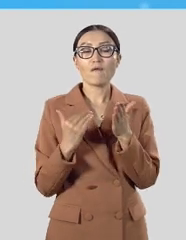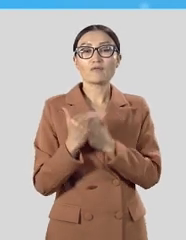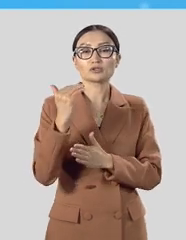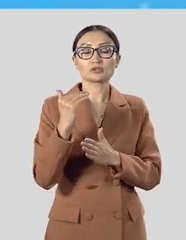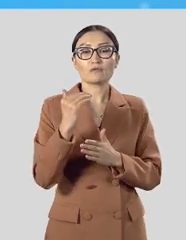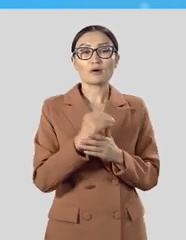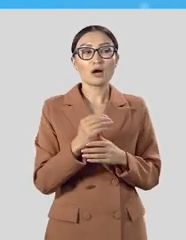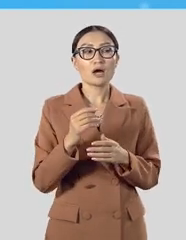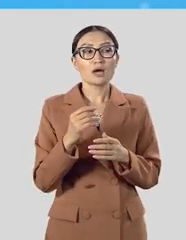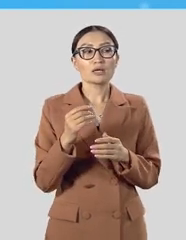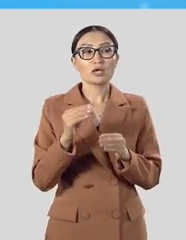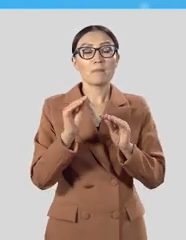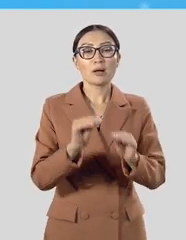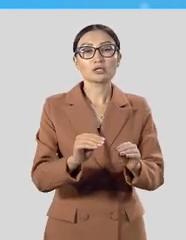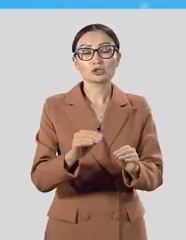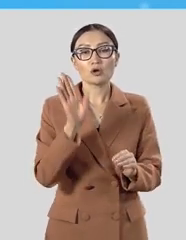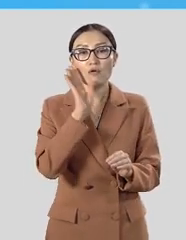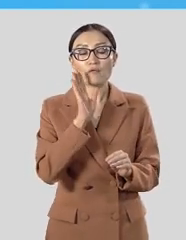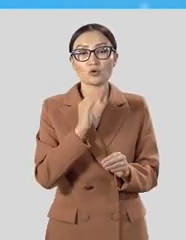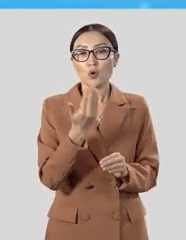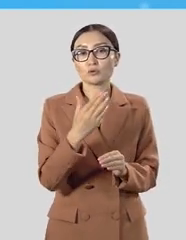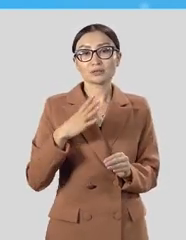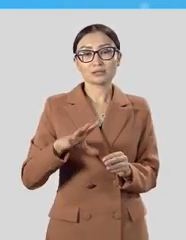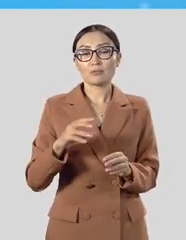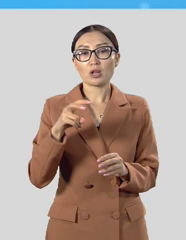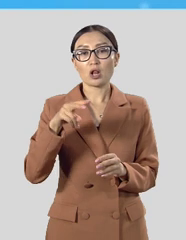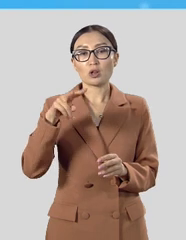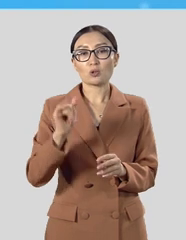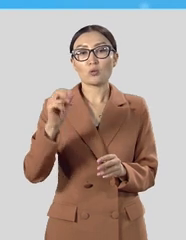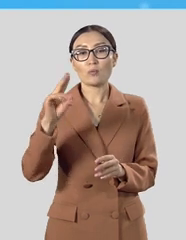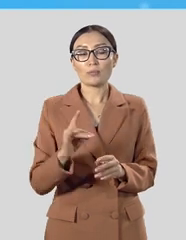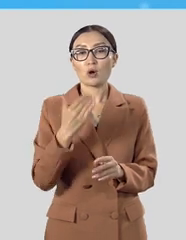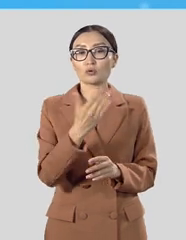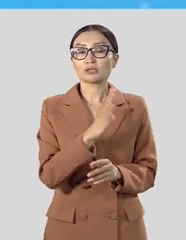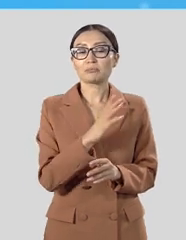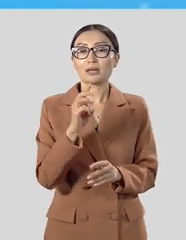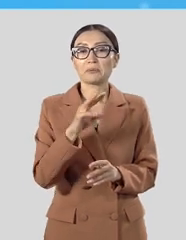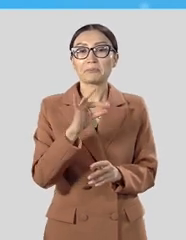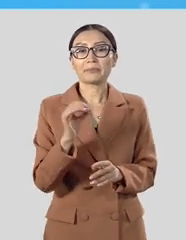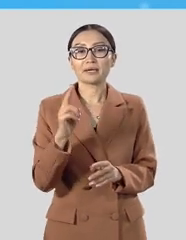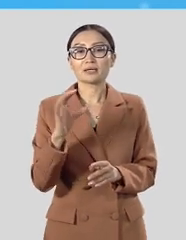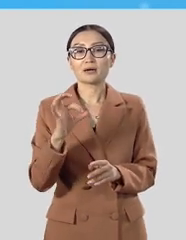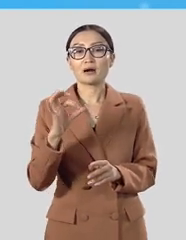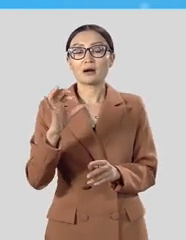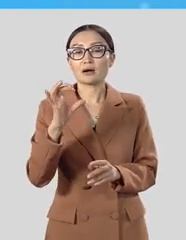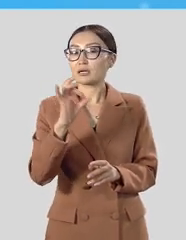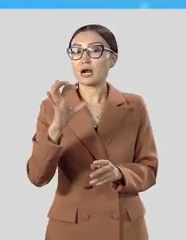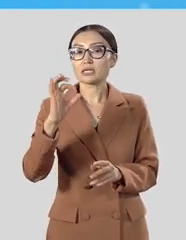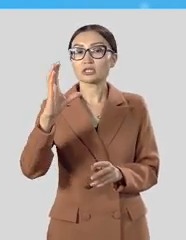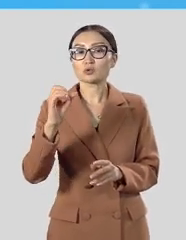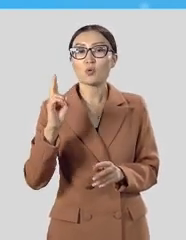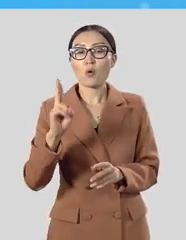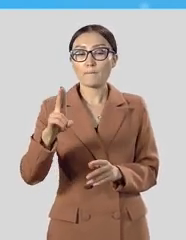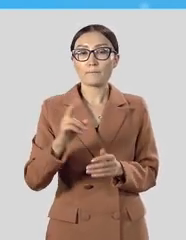и положили его в воду. У них не было замечательных луп Левенгука, зато был микроскоп. И вот капелька лежит на